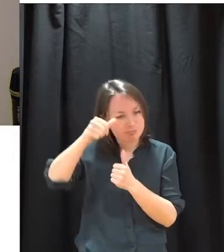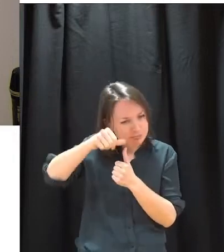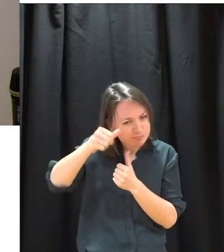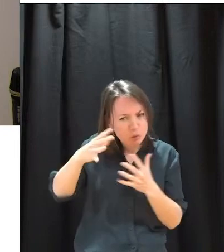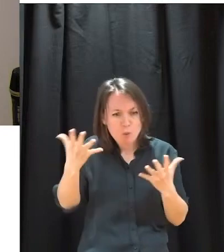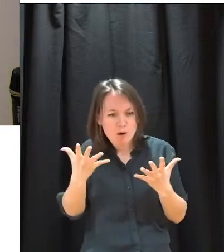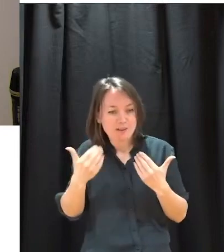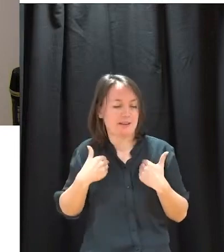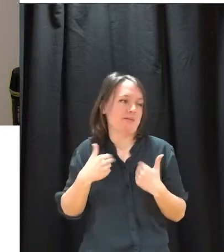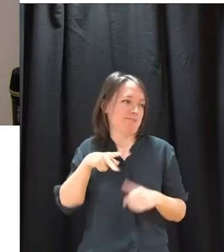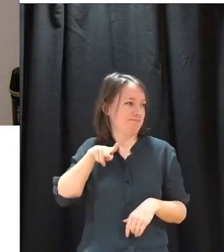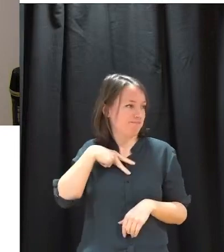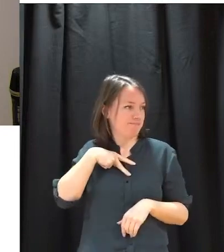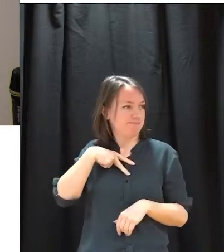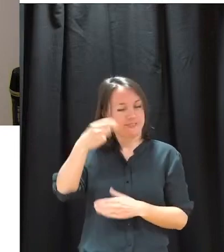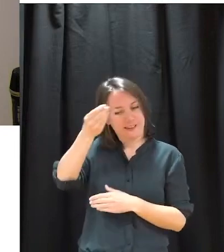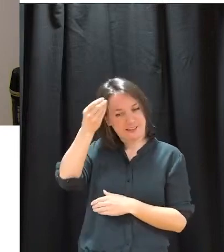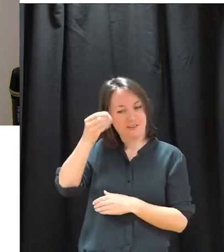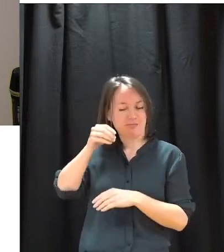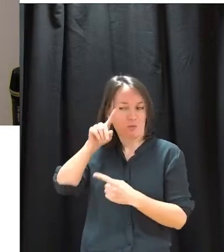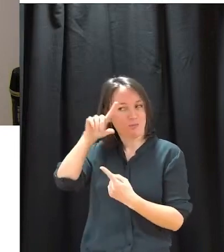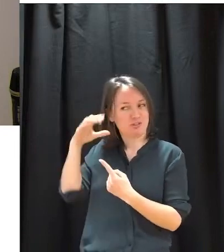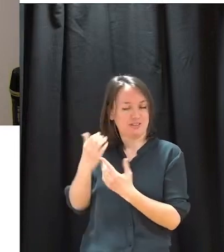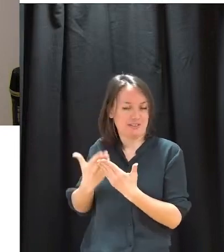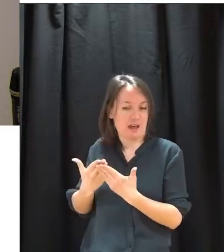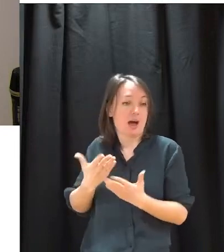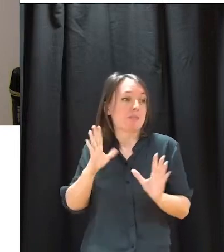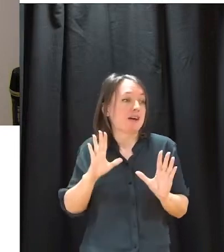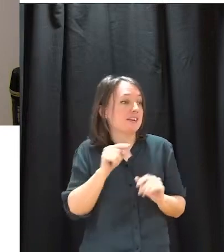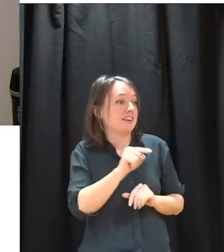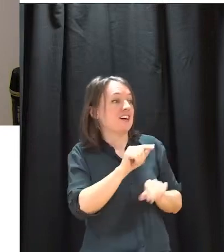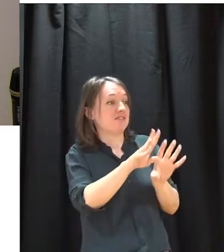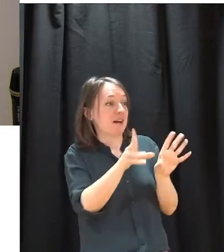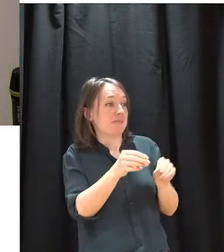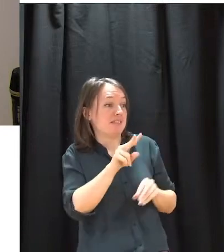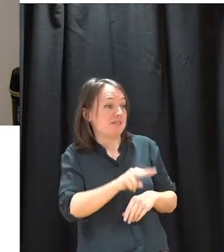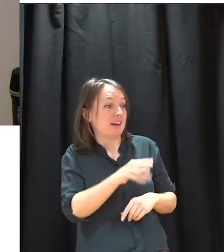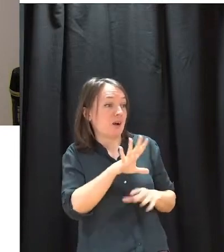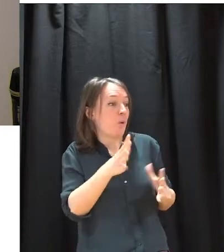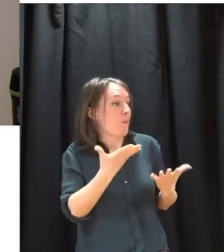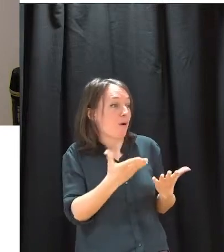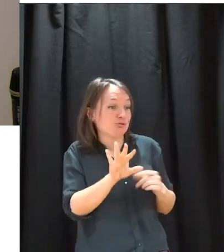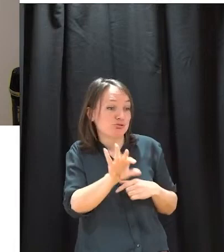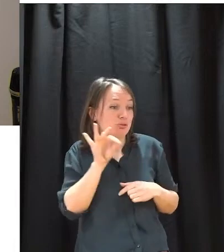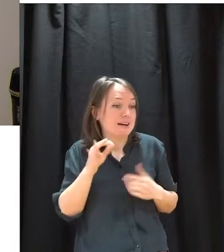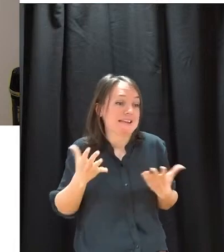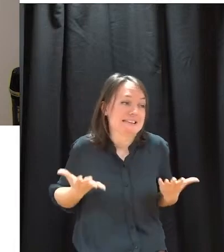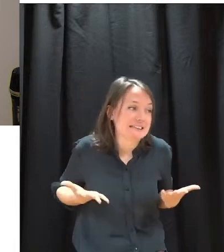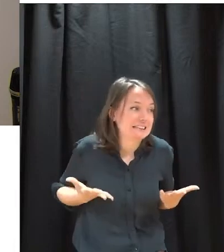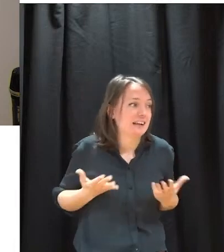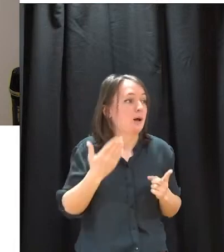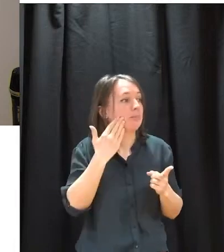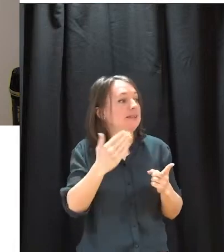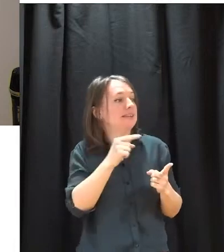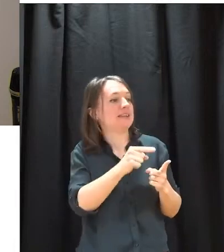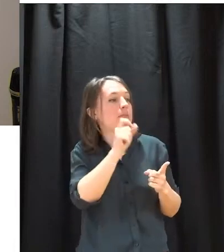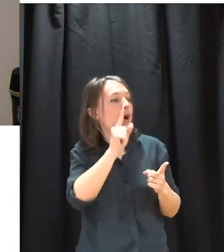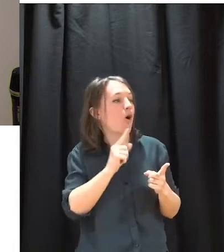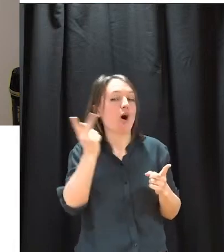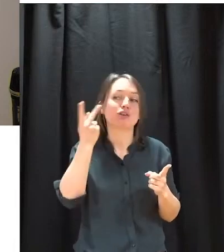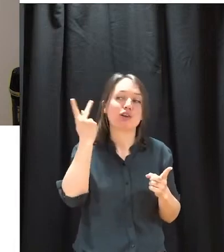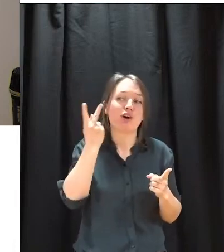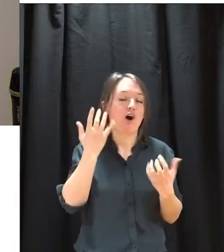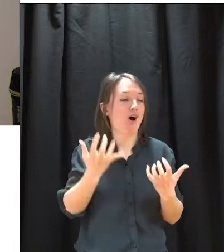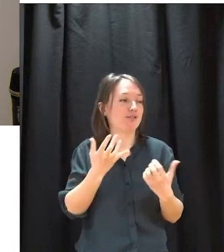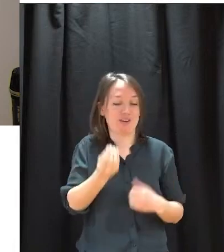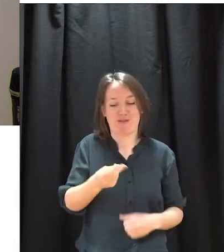familles, alors ça, c'est très compliqué. Quel choix faire? C'est vrai que quand on est des familles entendantes, on a quand même envie de pouvoir parler avec son enfant, donc